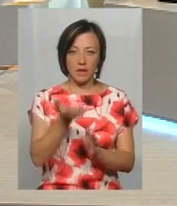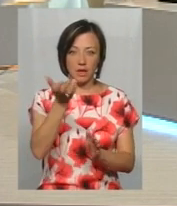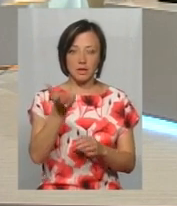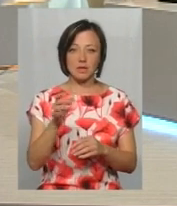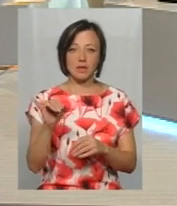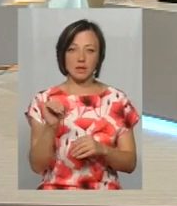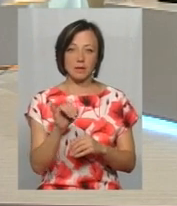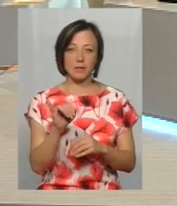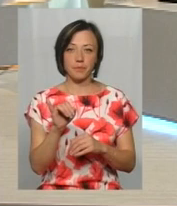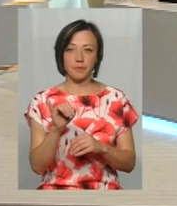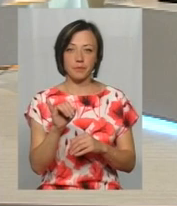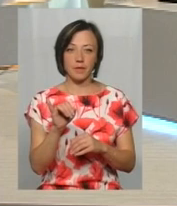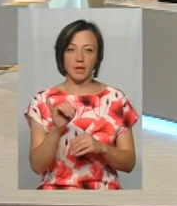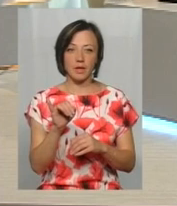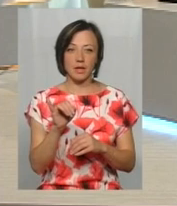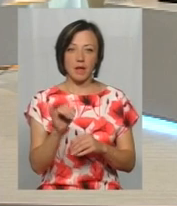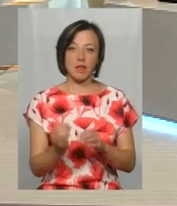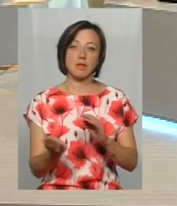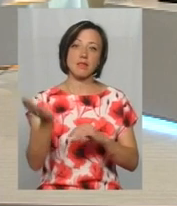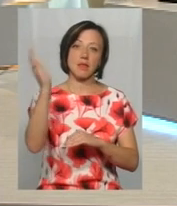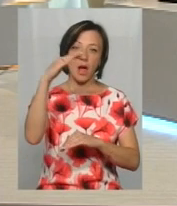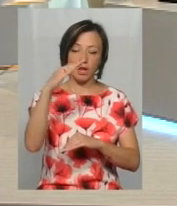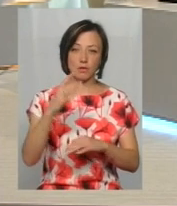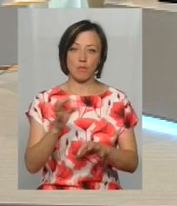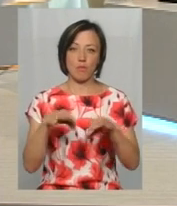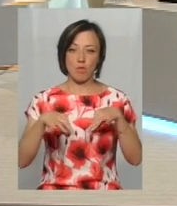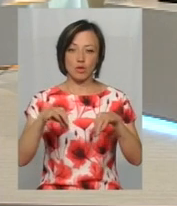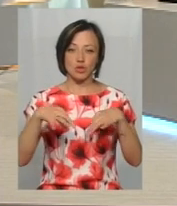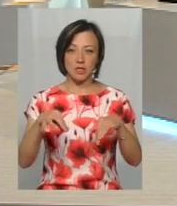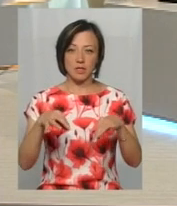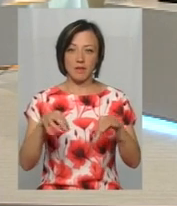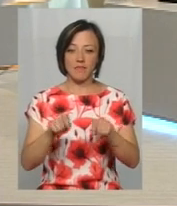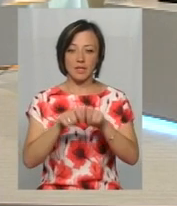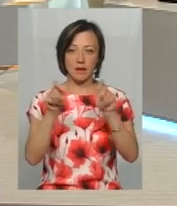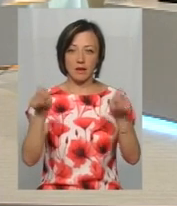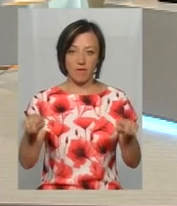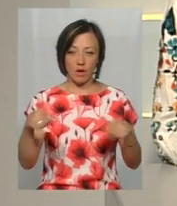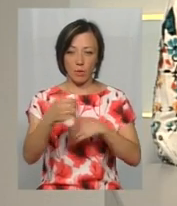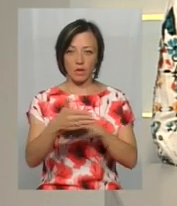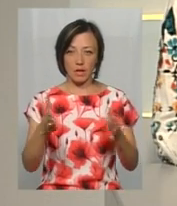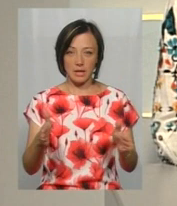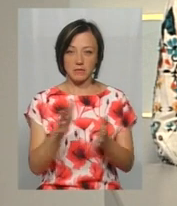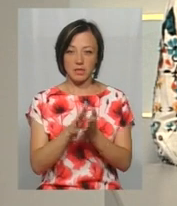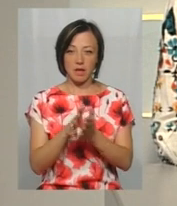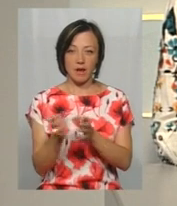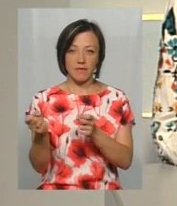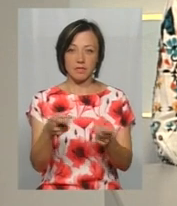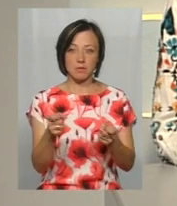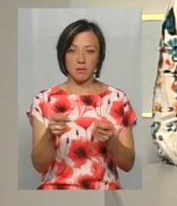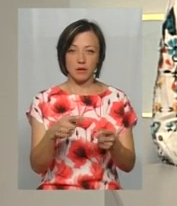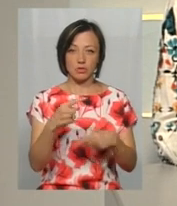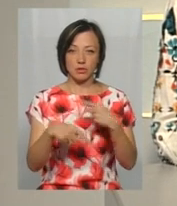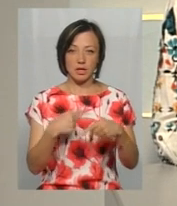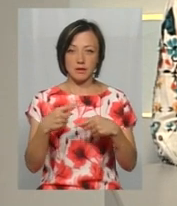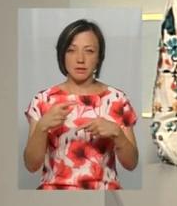підземного, підноситься над машиною, відкриваються створки самого контейнеру, і сміття висипається